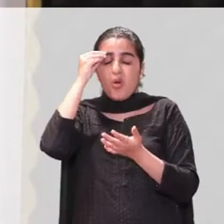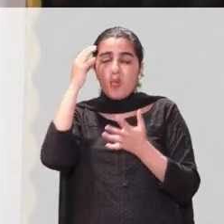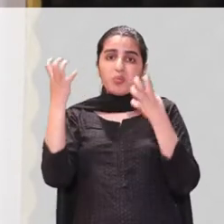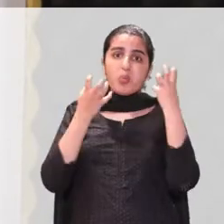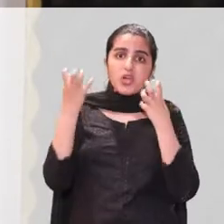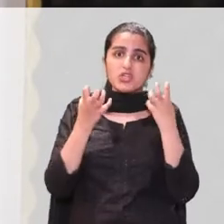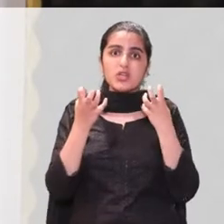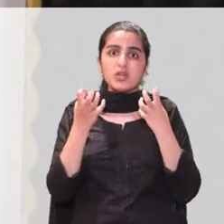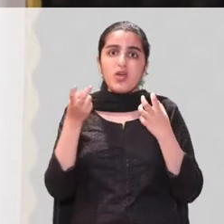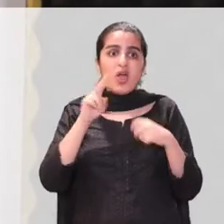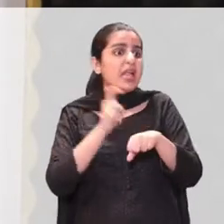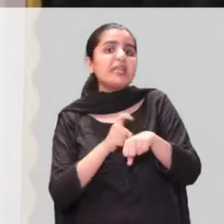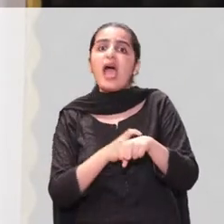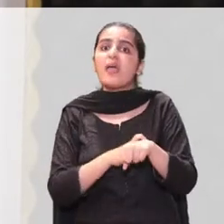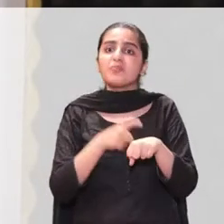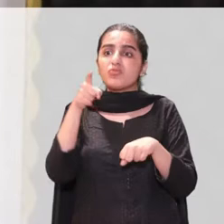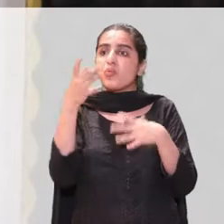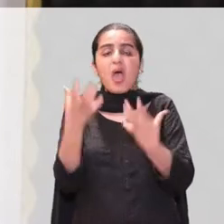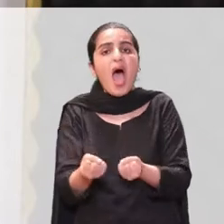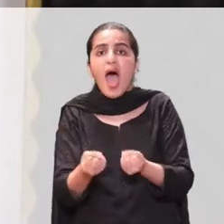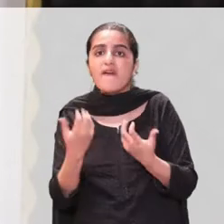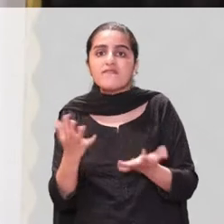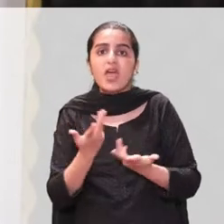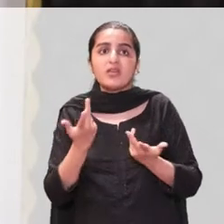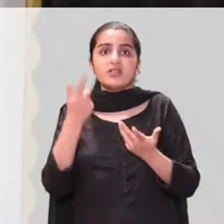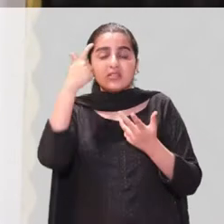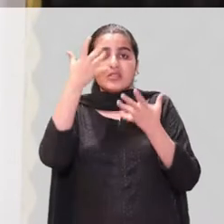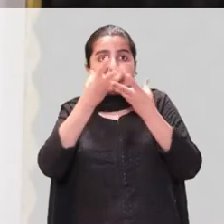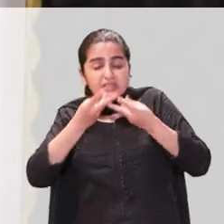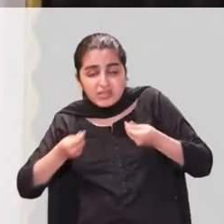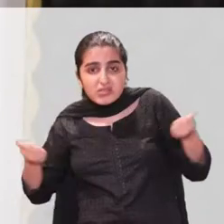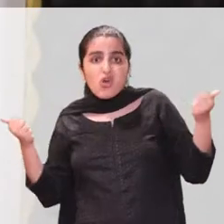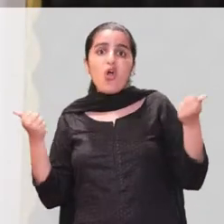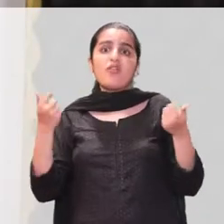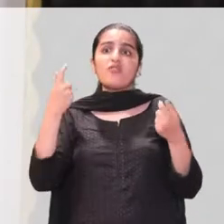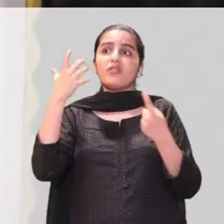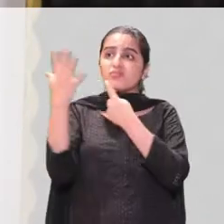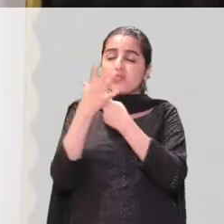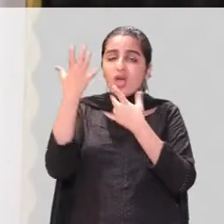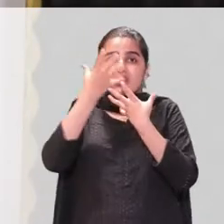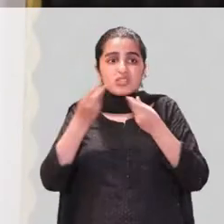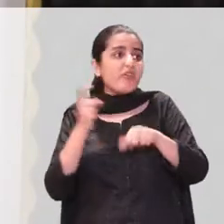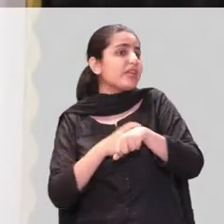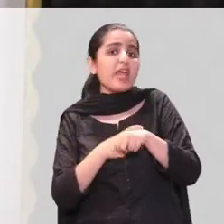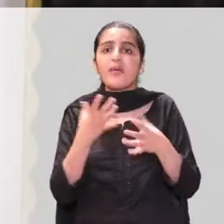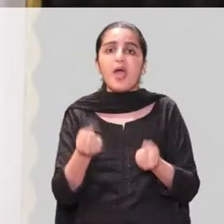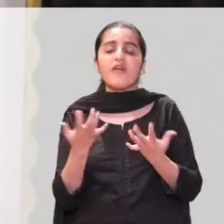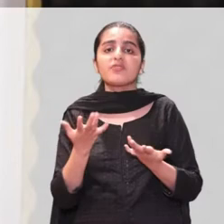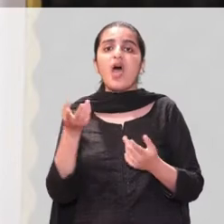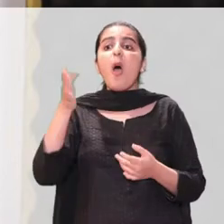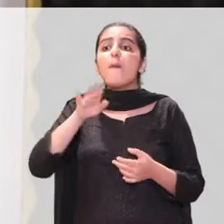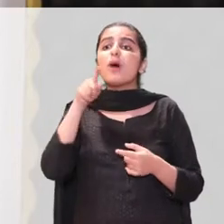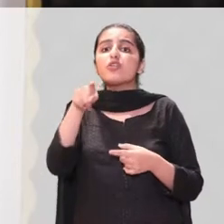और आप घर आ रही है आपके भिन्न यह टाइम नहीं है कि उस खुद को अब डीटॉक्स कर सकें या फिर भी ले जा सकें दुआ हाउ टू